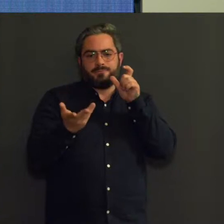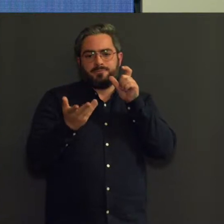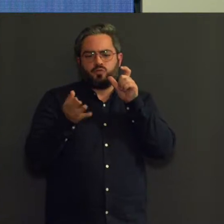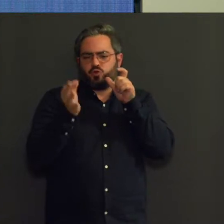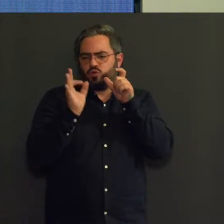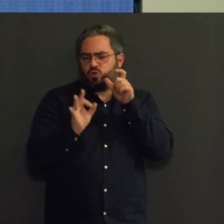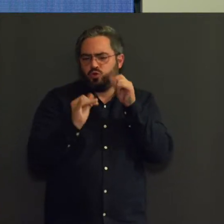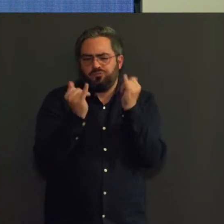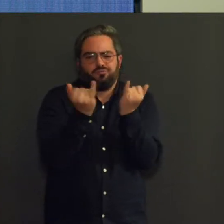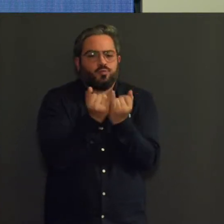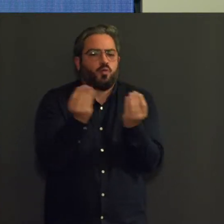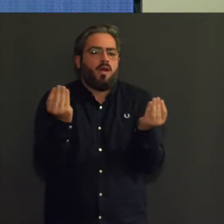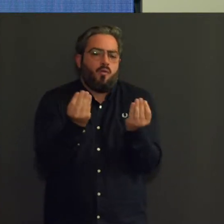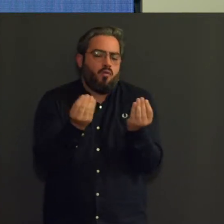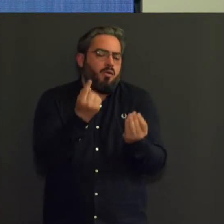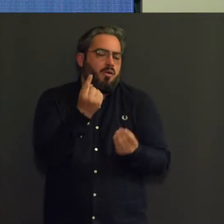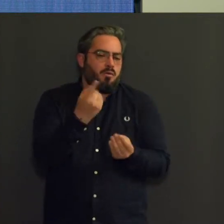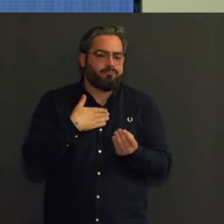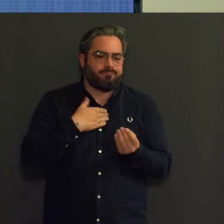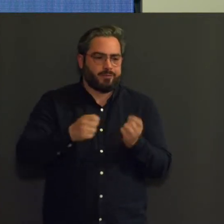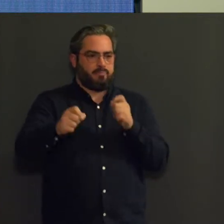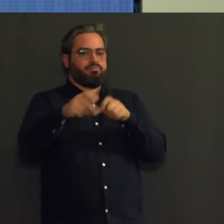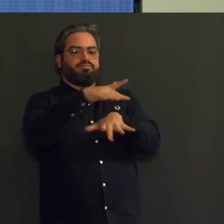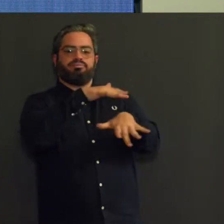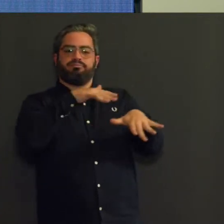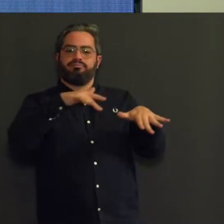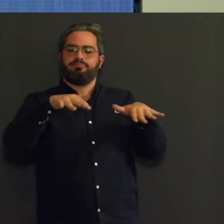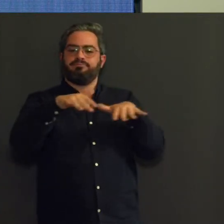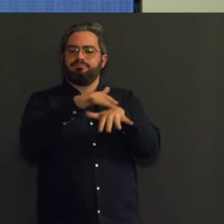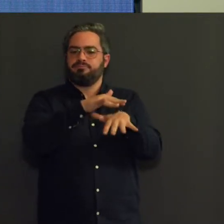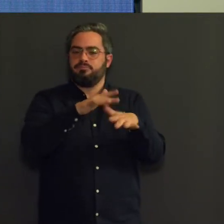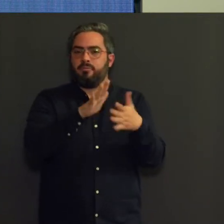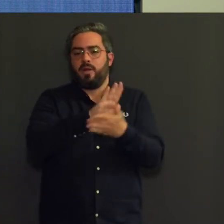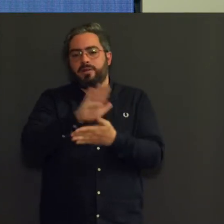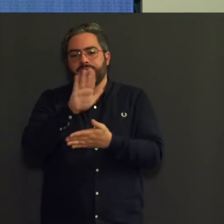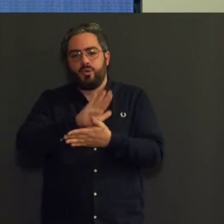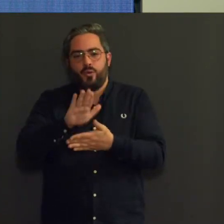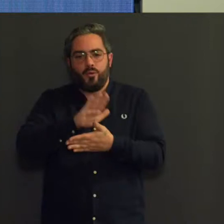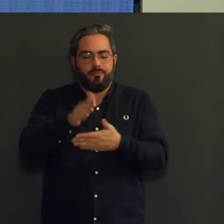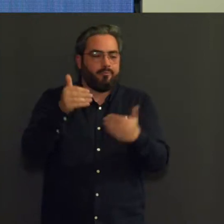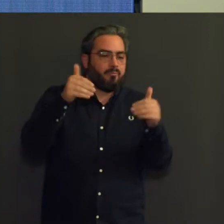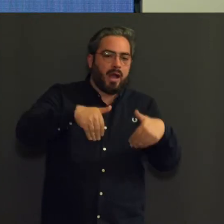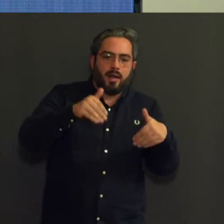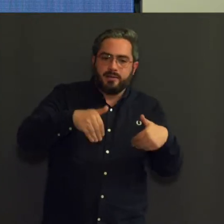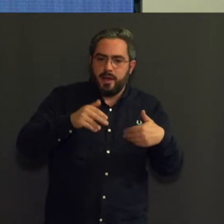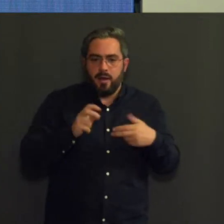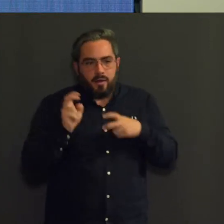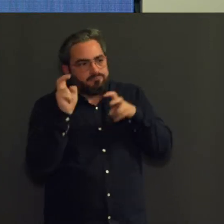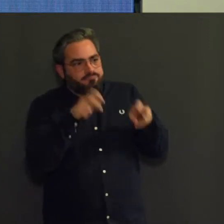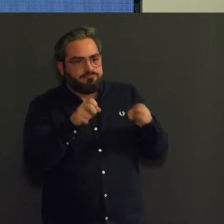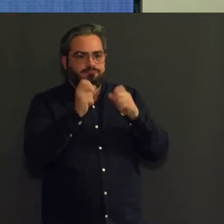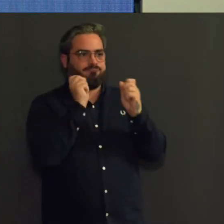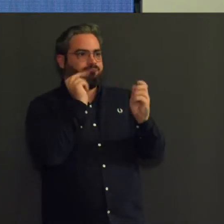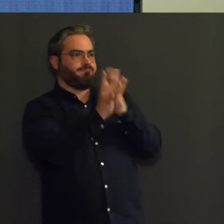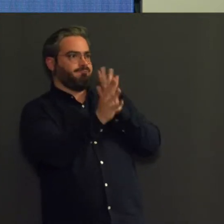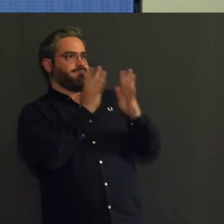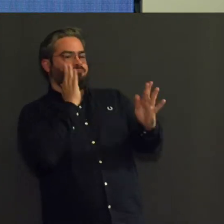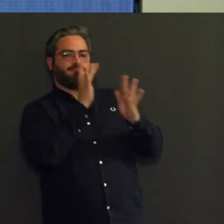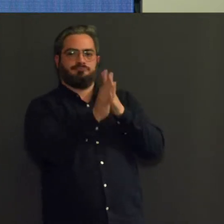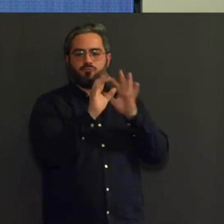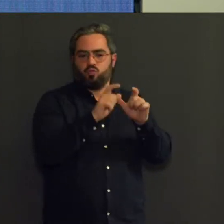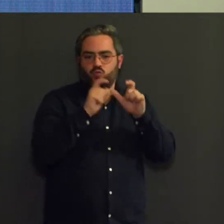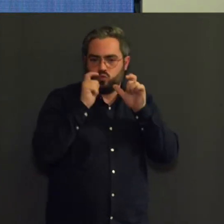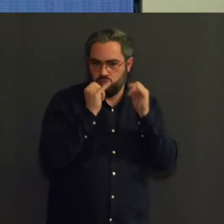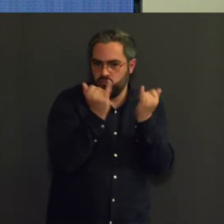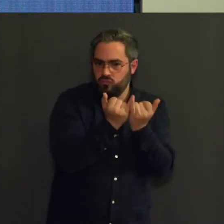dans les endroits où on a beaucoup de monde, que ce soit, par exemple, au niveau des magasins, au niveau de rues commerçantes, dans des situations où on